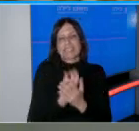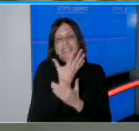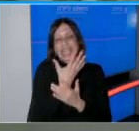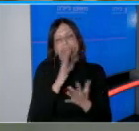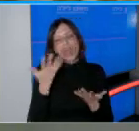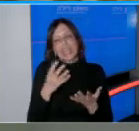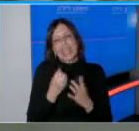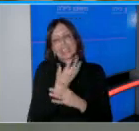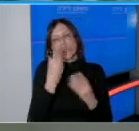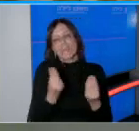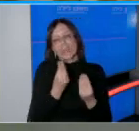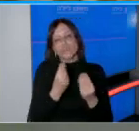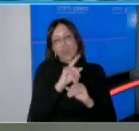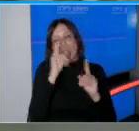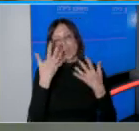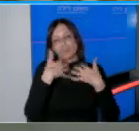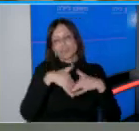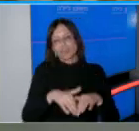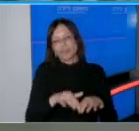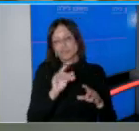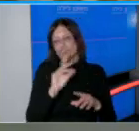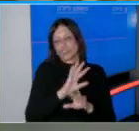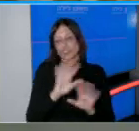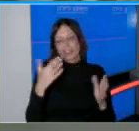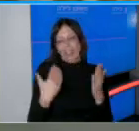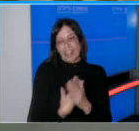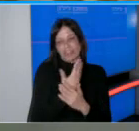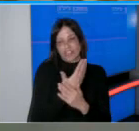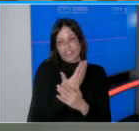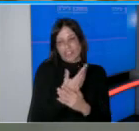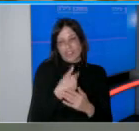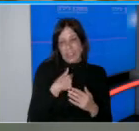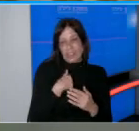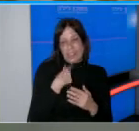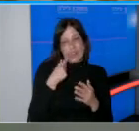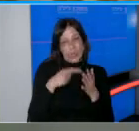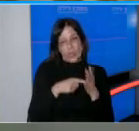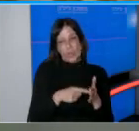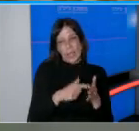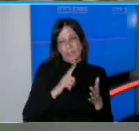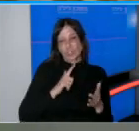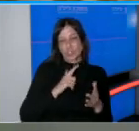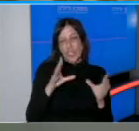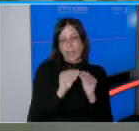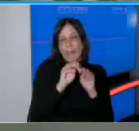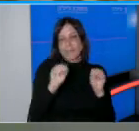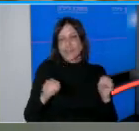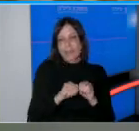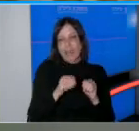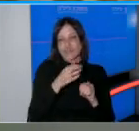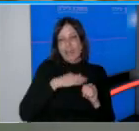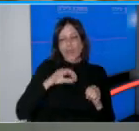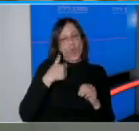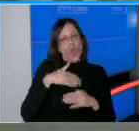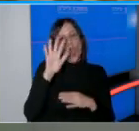אחר, בין כלאיים כזה שלא קיים בעצם. ואצלי, למשל, באופן אישי, המשפחה שלנו, אנחנו,